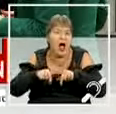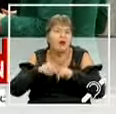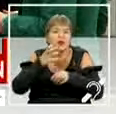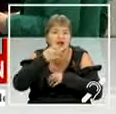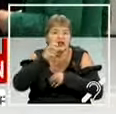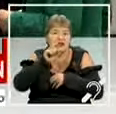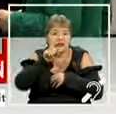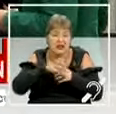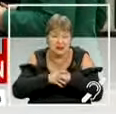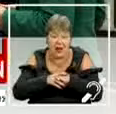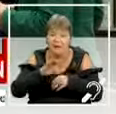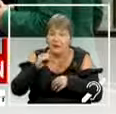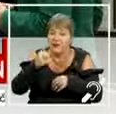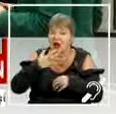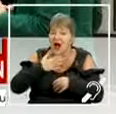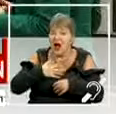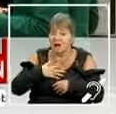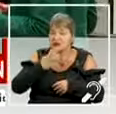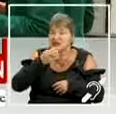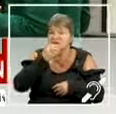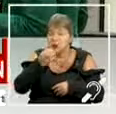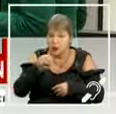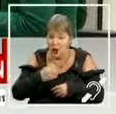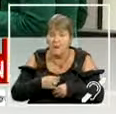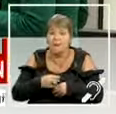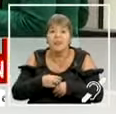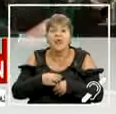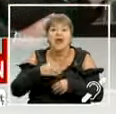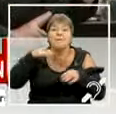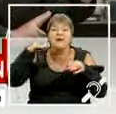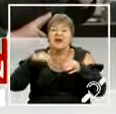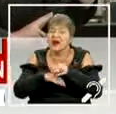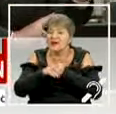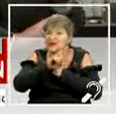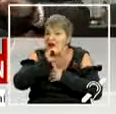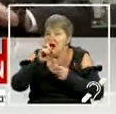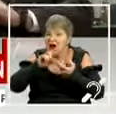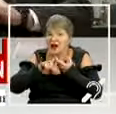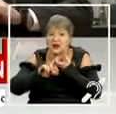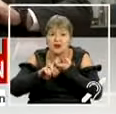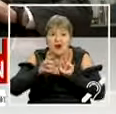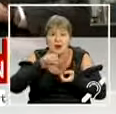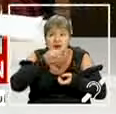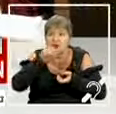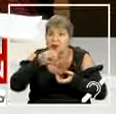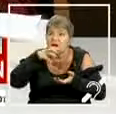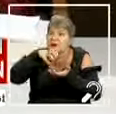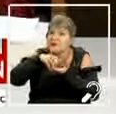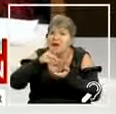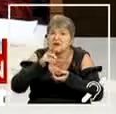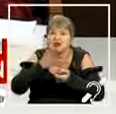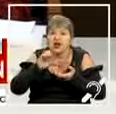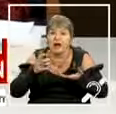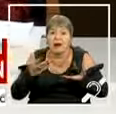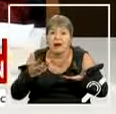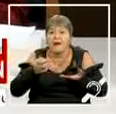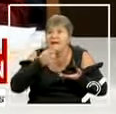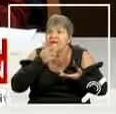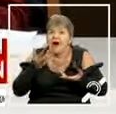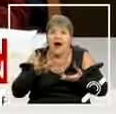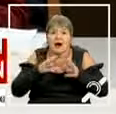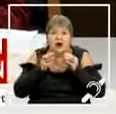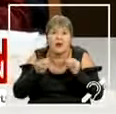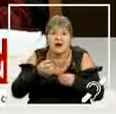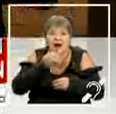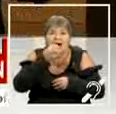A ținut să sublinieze faptul că migrația nu are de-a face cu subiectul Schengen. La fel cum am de zile, România a spus că